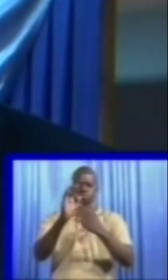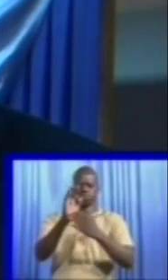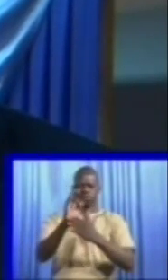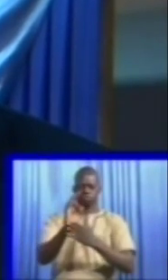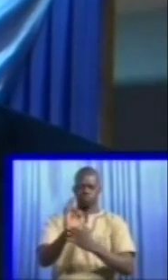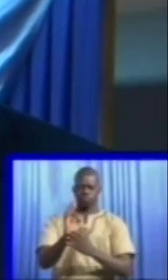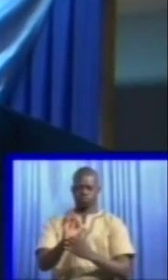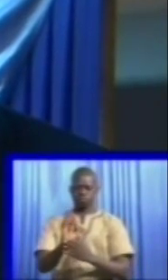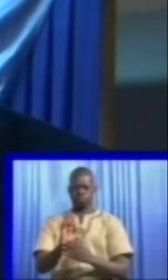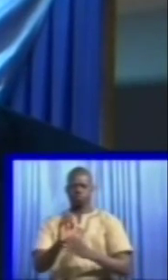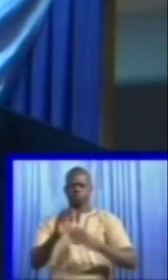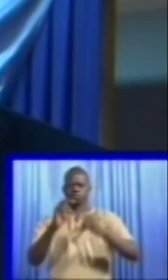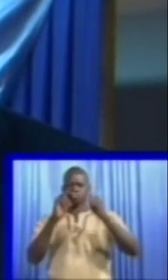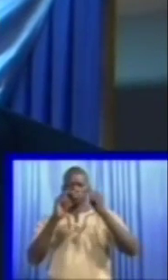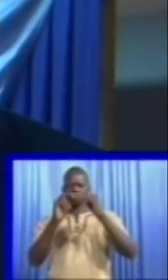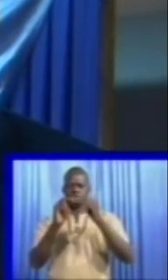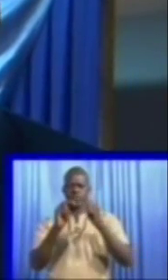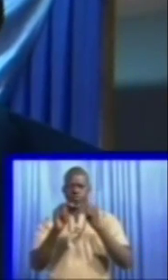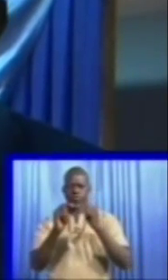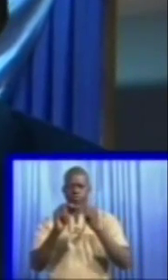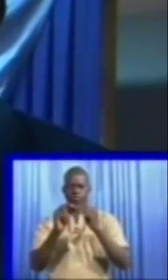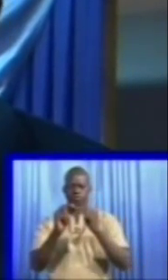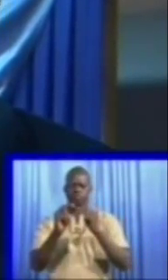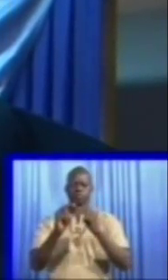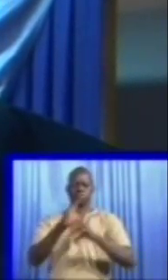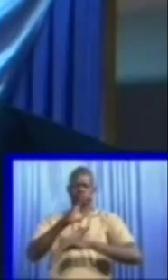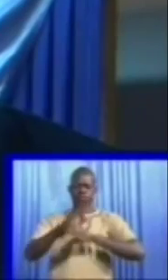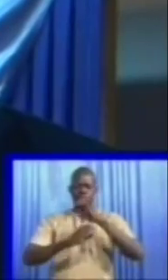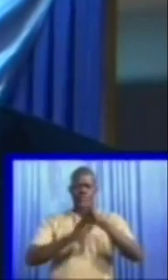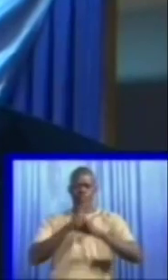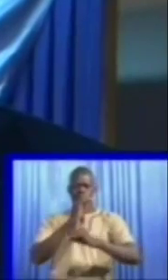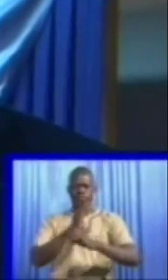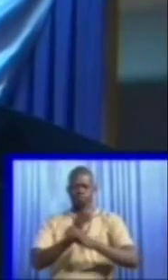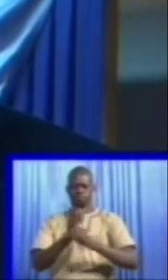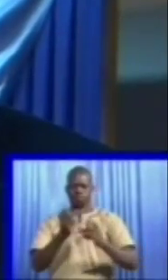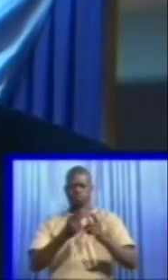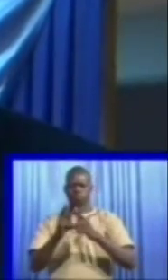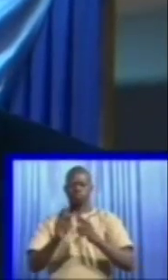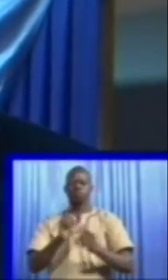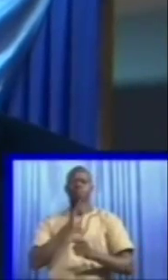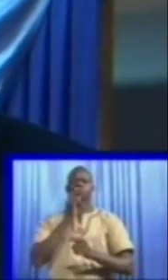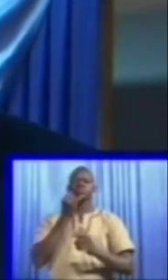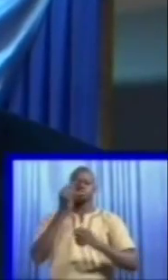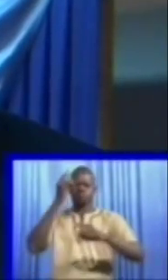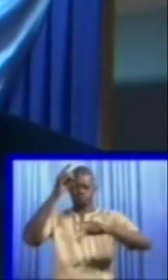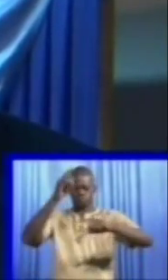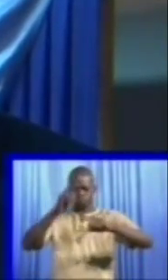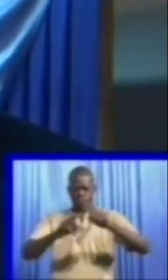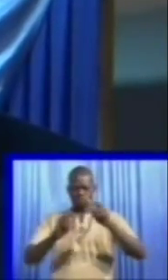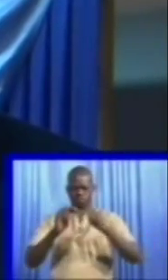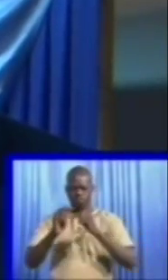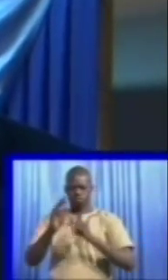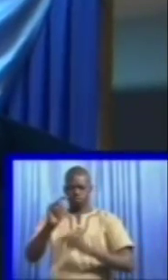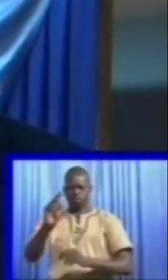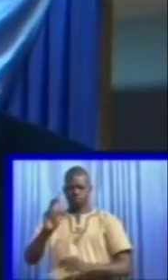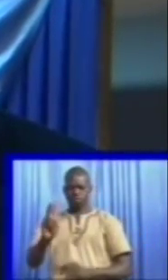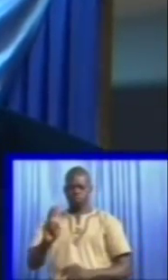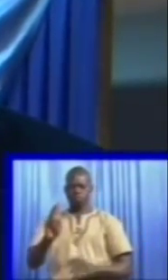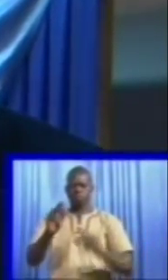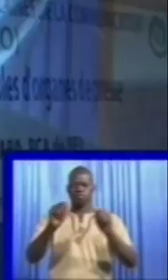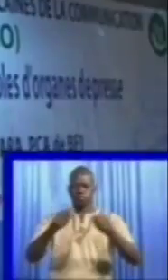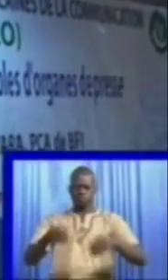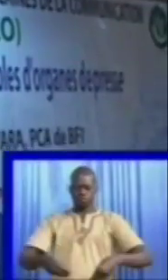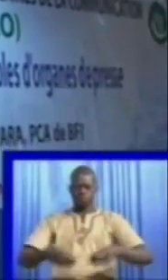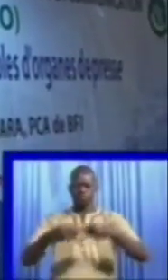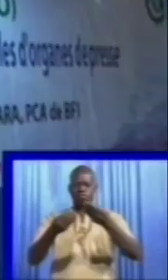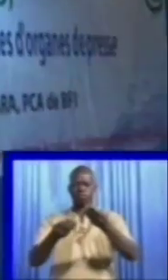ce niveau du continent et puis être incapable au niveau des télévisions de pouvoir offrir